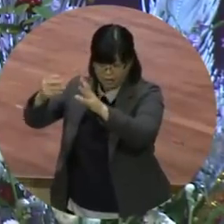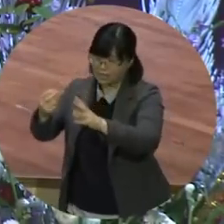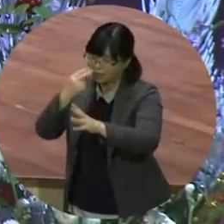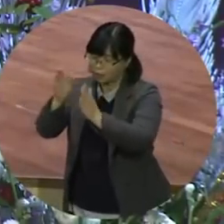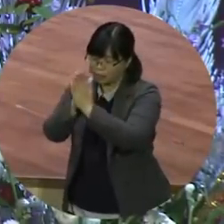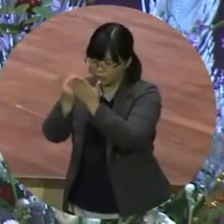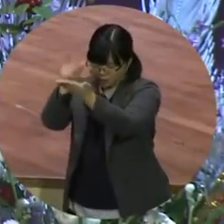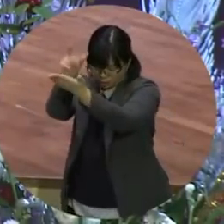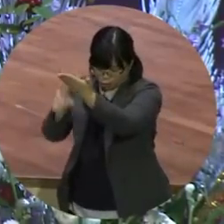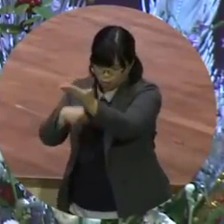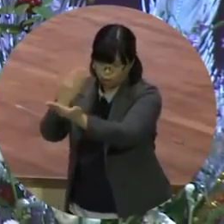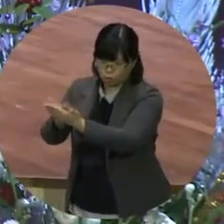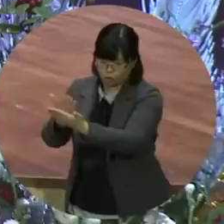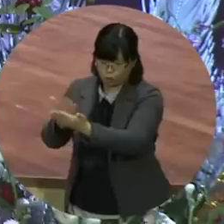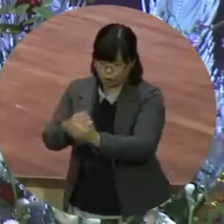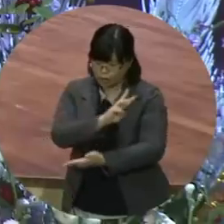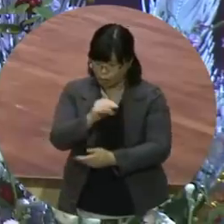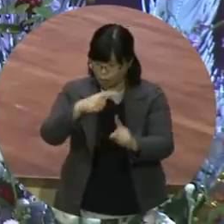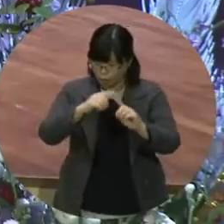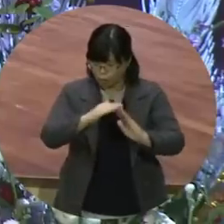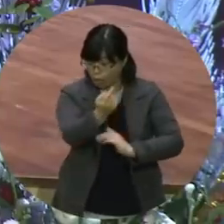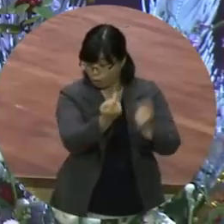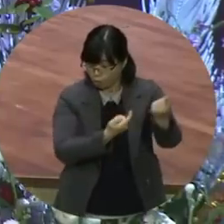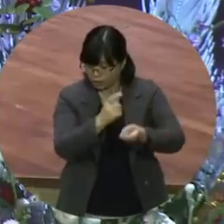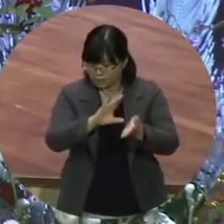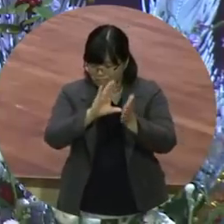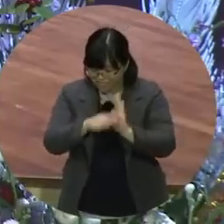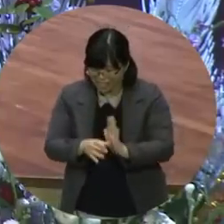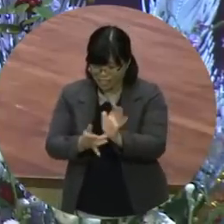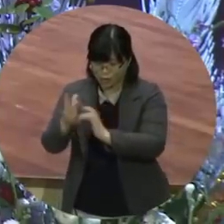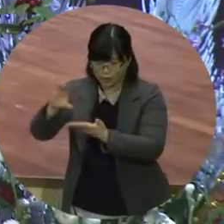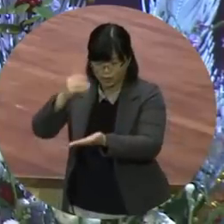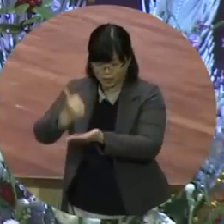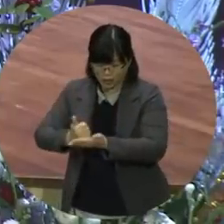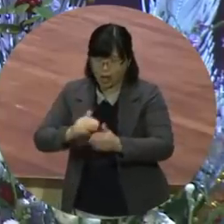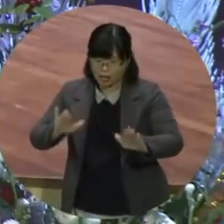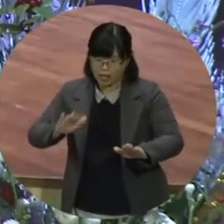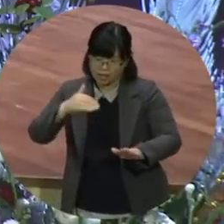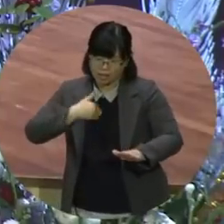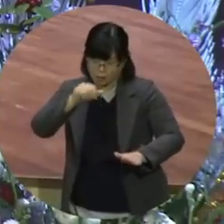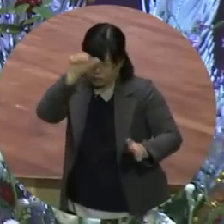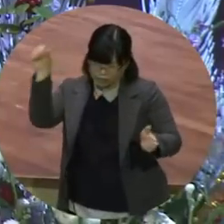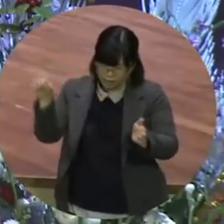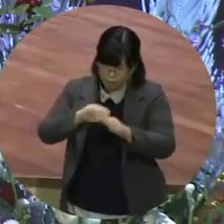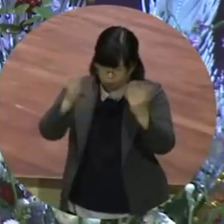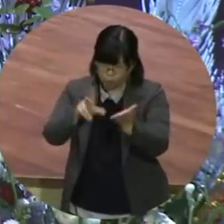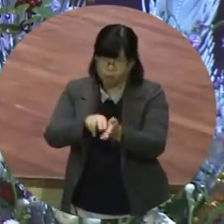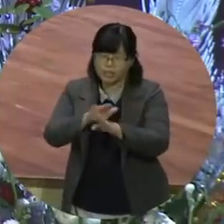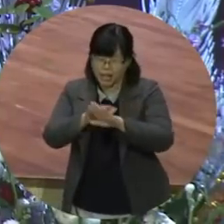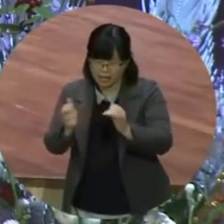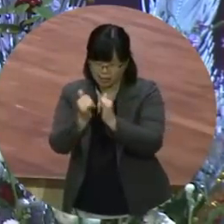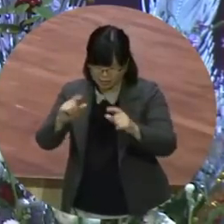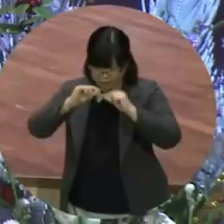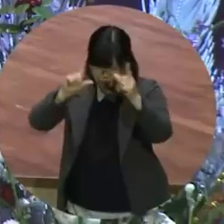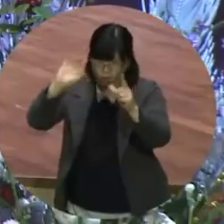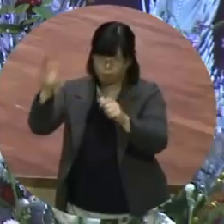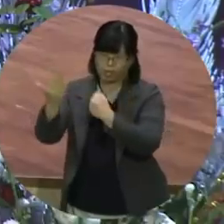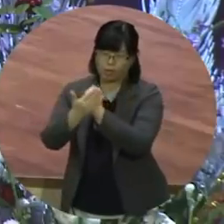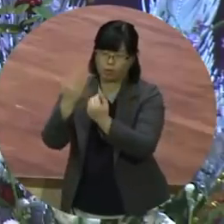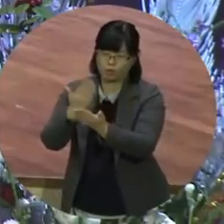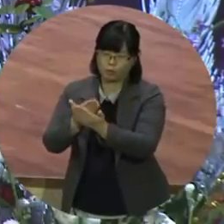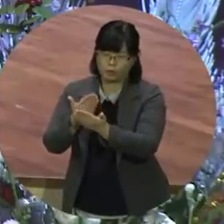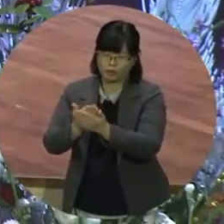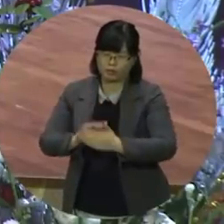오늘 기록하시고 영계 나와 예수와 그리스도 내 인생의 모든 움직일 자 인생 해답하는 생의 최고의 날이 되게